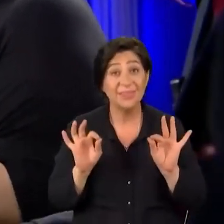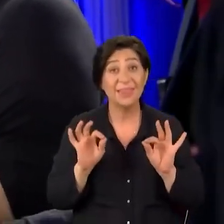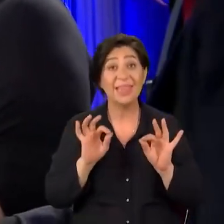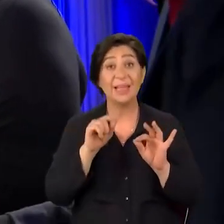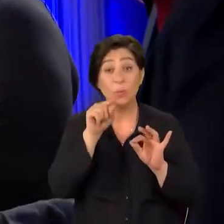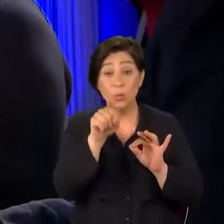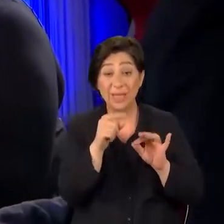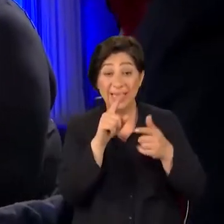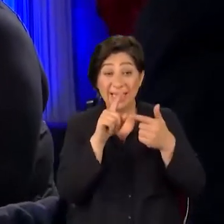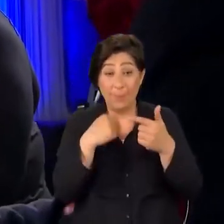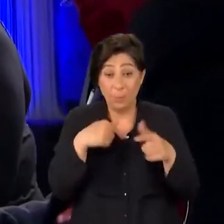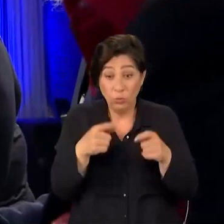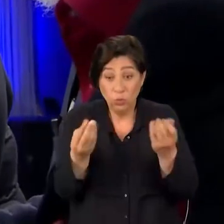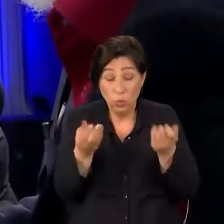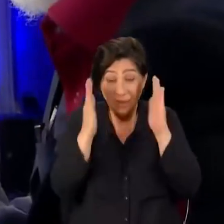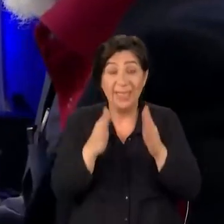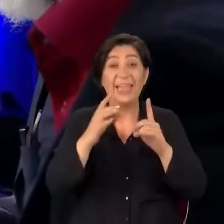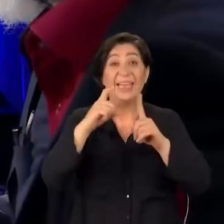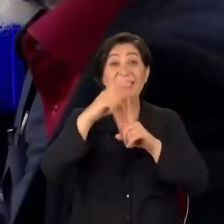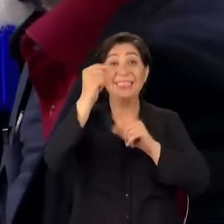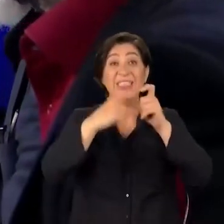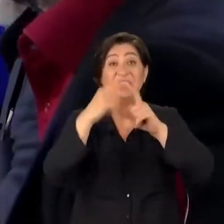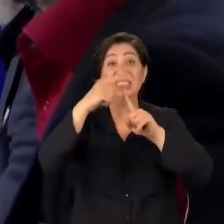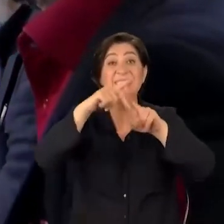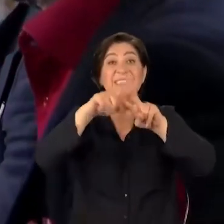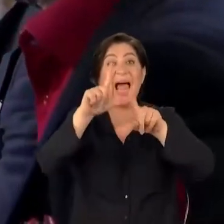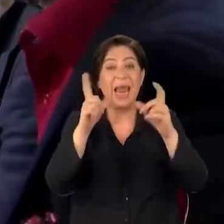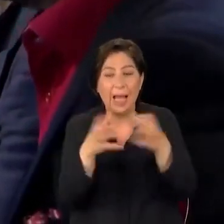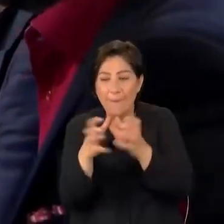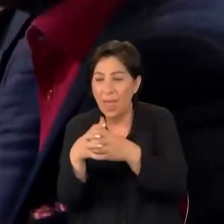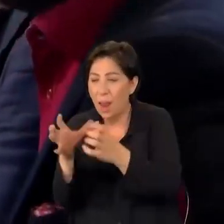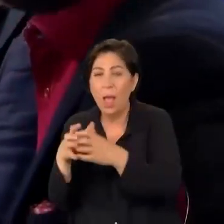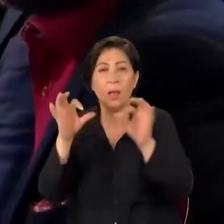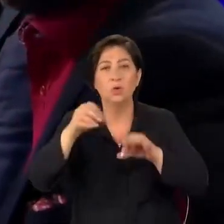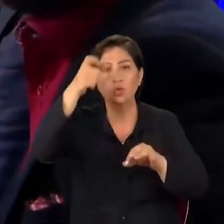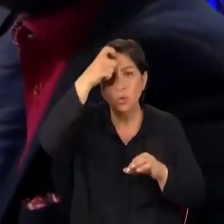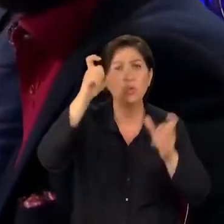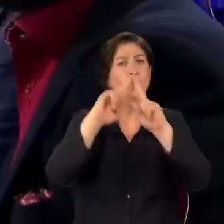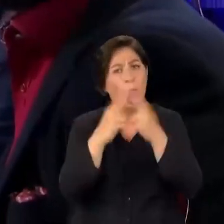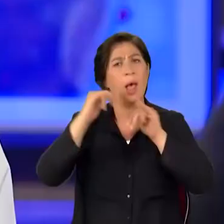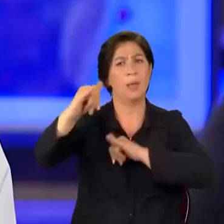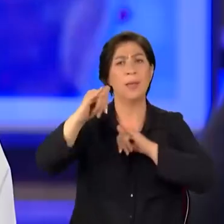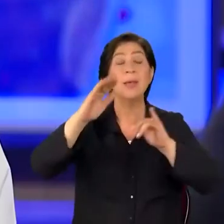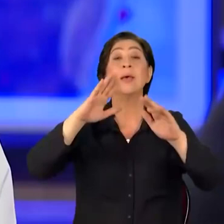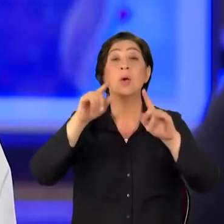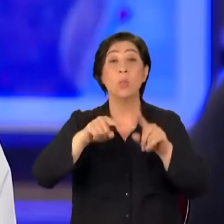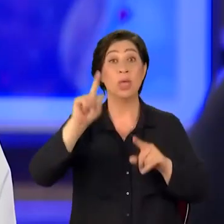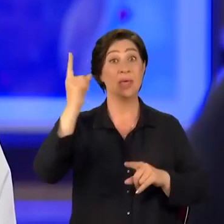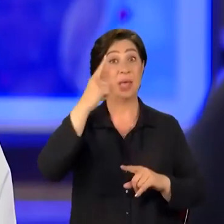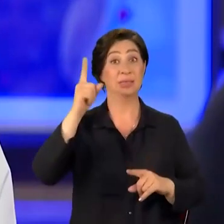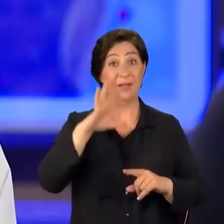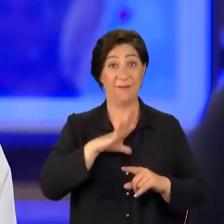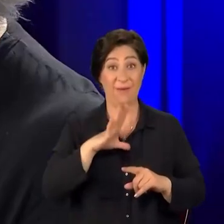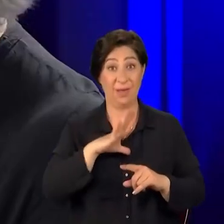yani ben şimdi ikinci bunun üzerine çok çalışıyorum. Dijital kabileler oluşmaya başladı. Türkiye'de, dünya, ve bu kabileler ve